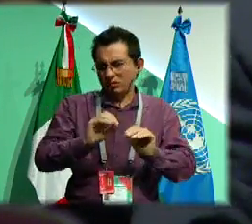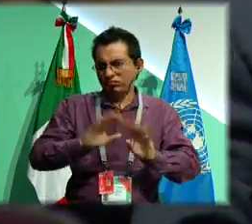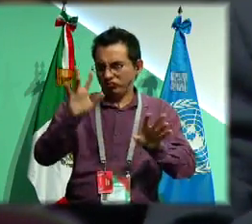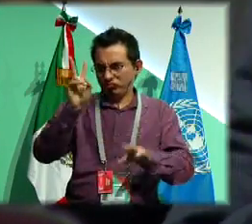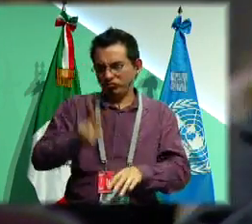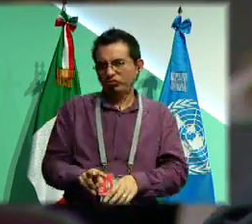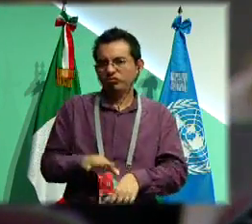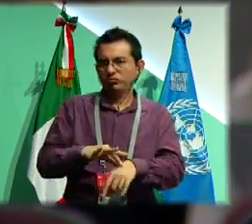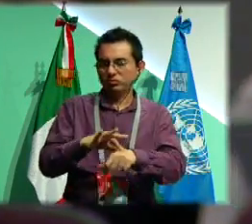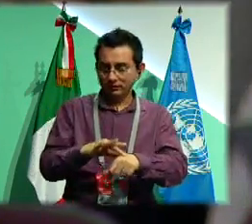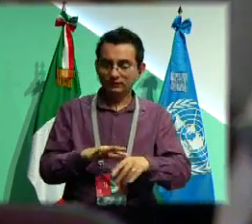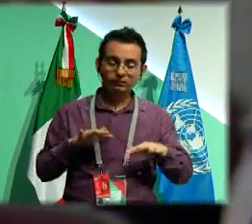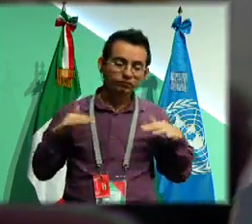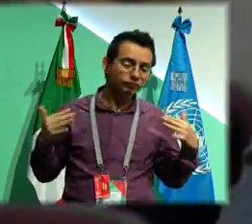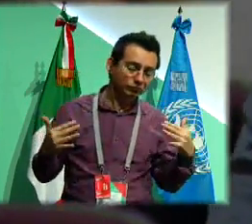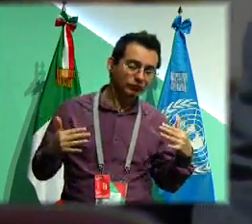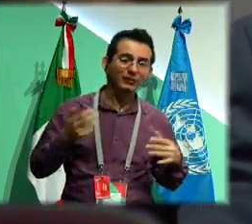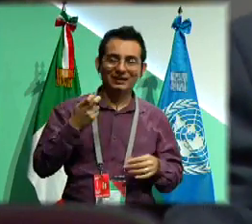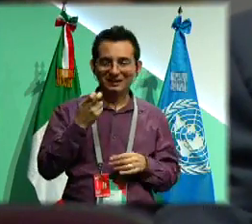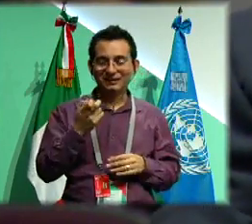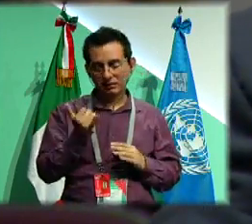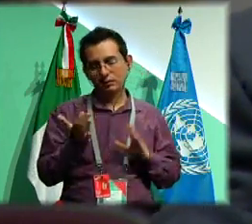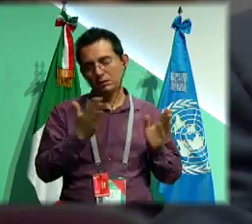totalement transparent. Et je crois,